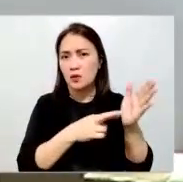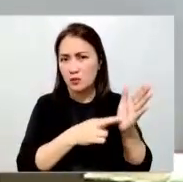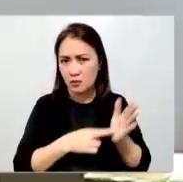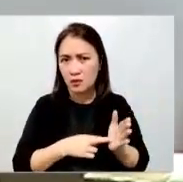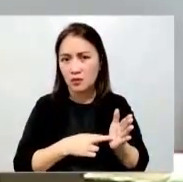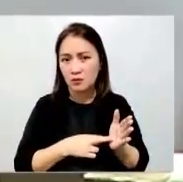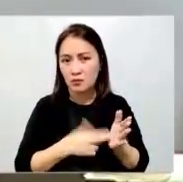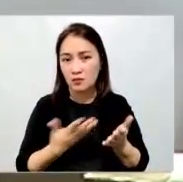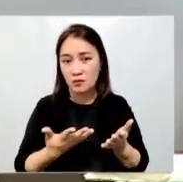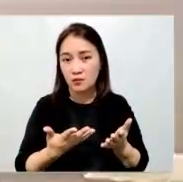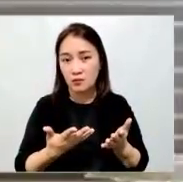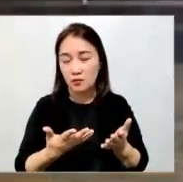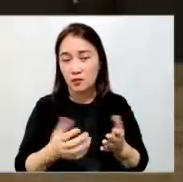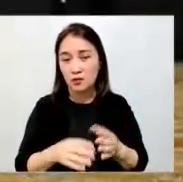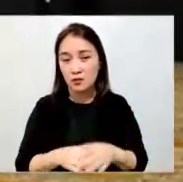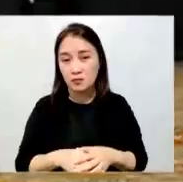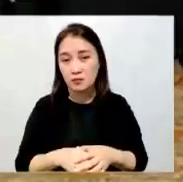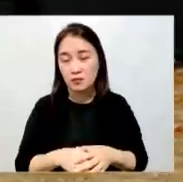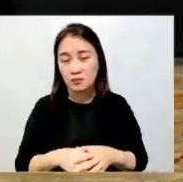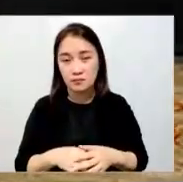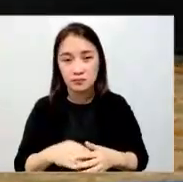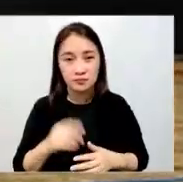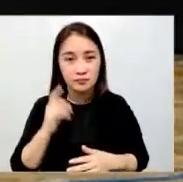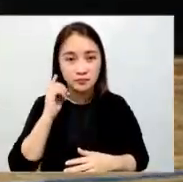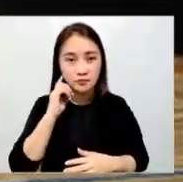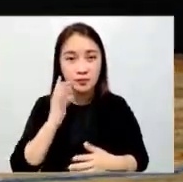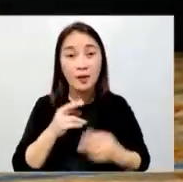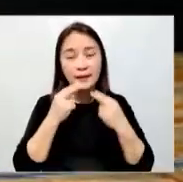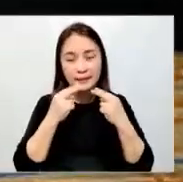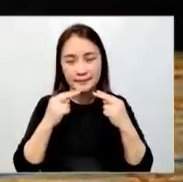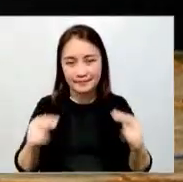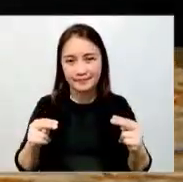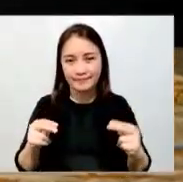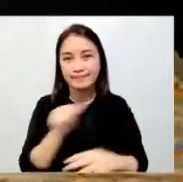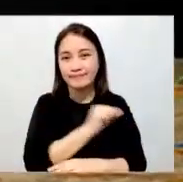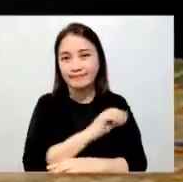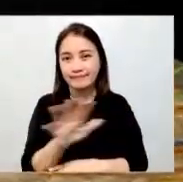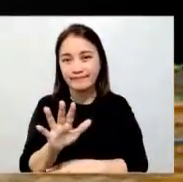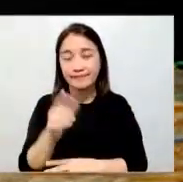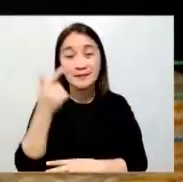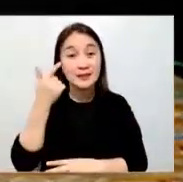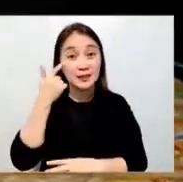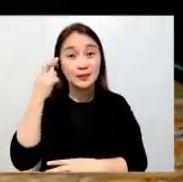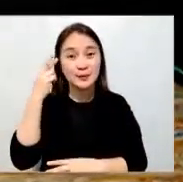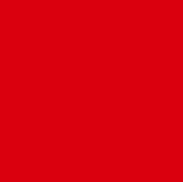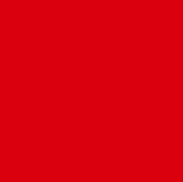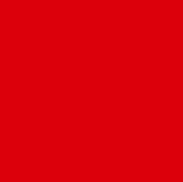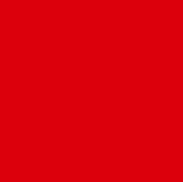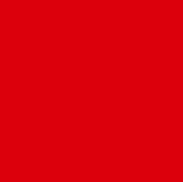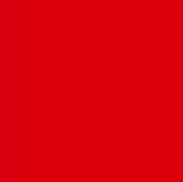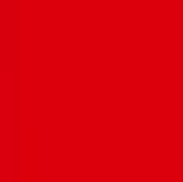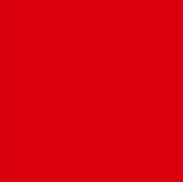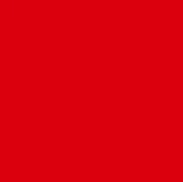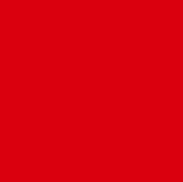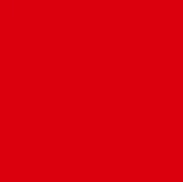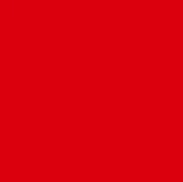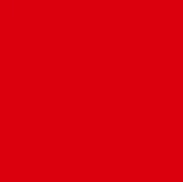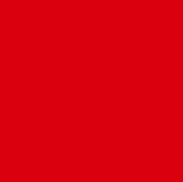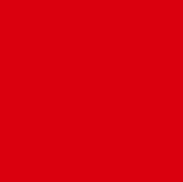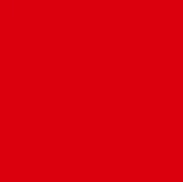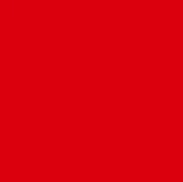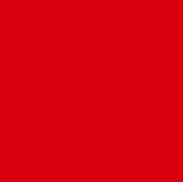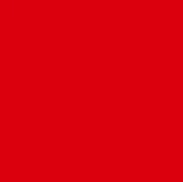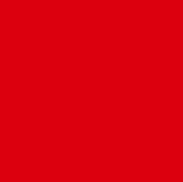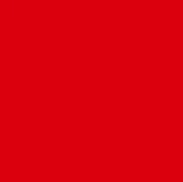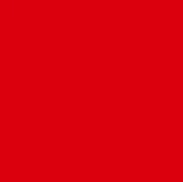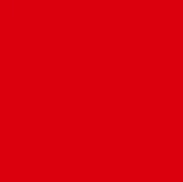by the green technologies. No? Nagbabalita mula sa frontline, Gio Robles, News 5. Mga kapatid, Julius